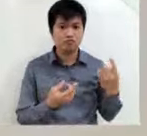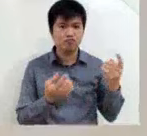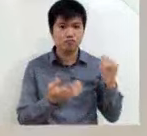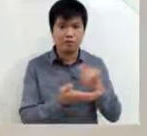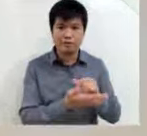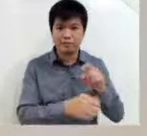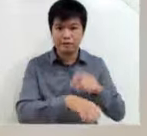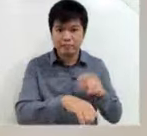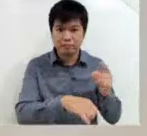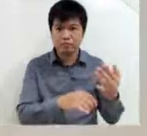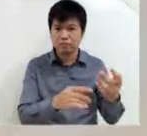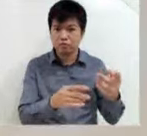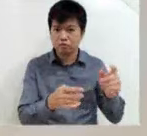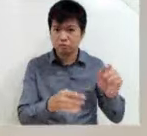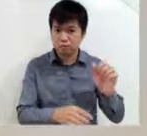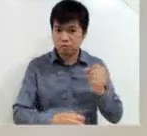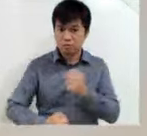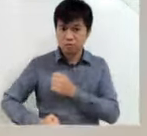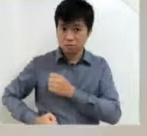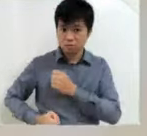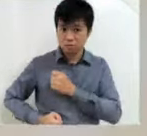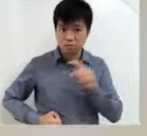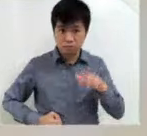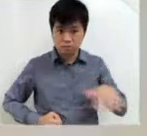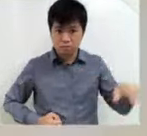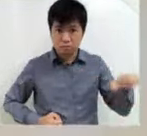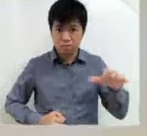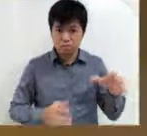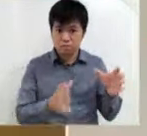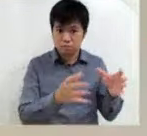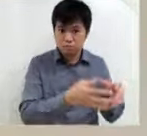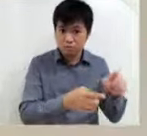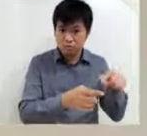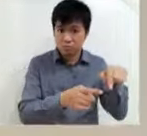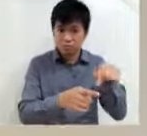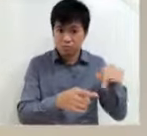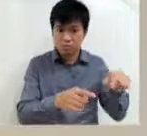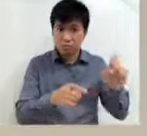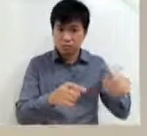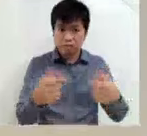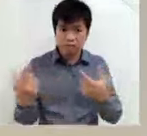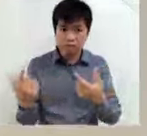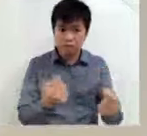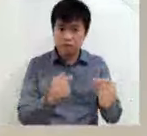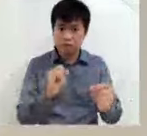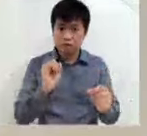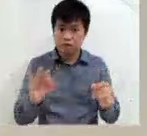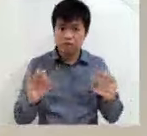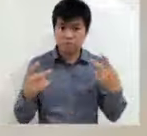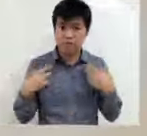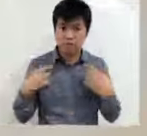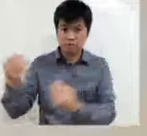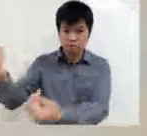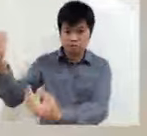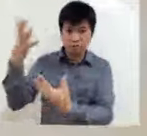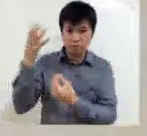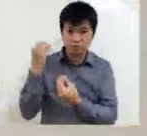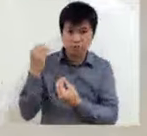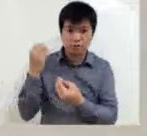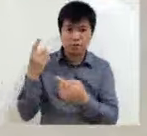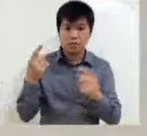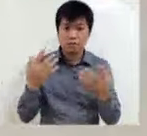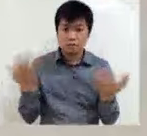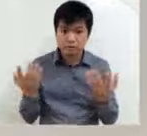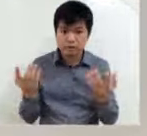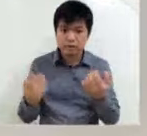ng mga sundalo natin o mga operatiba natin yung dapat gawin? Kung meron mga information, saan tayo nagkamali? So these are